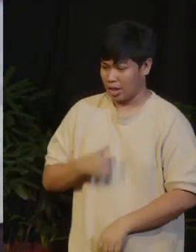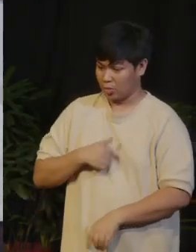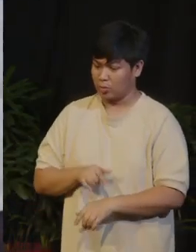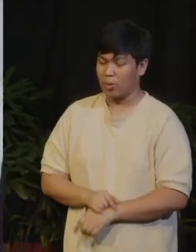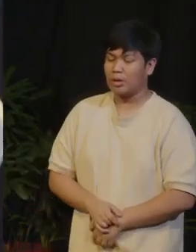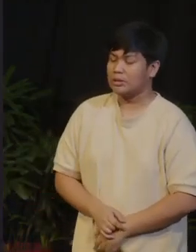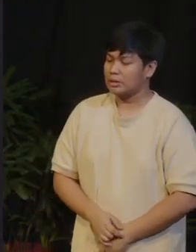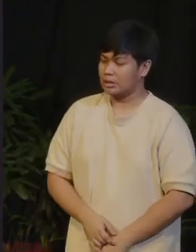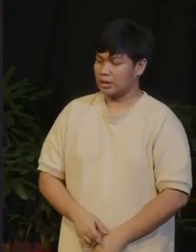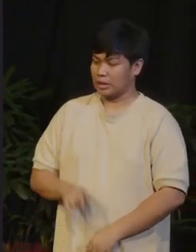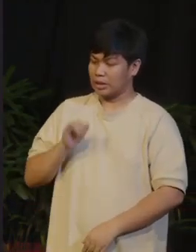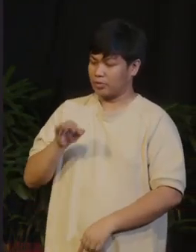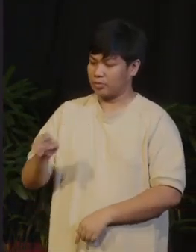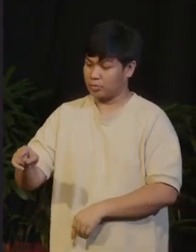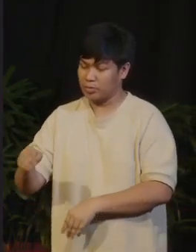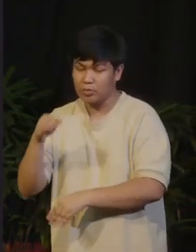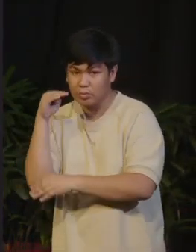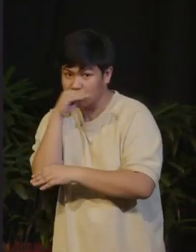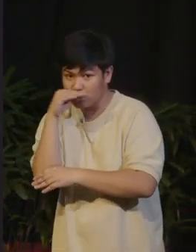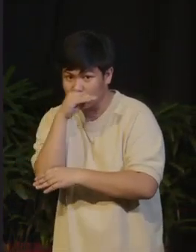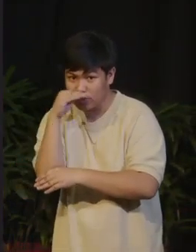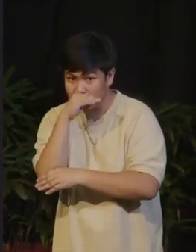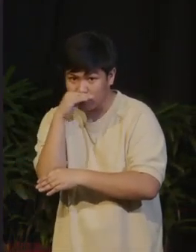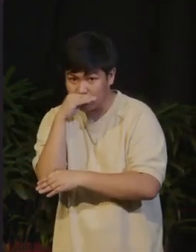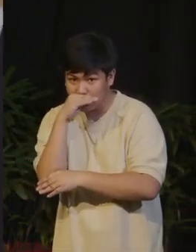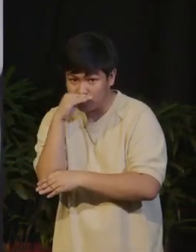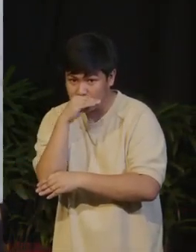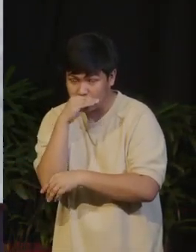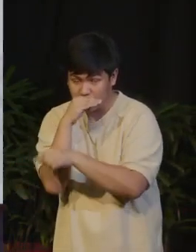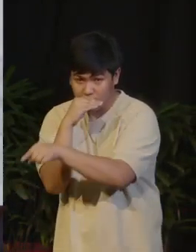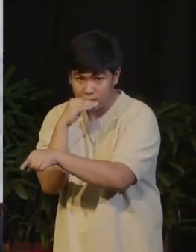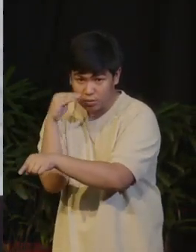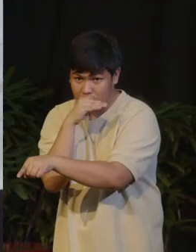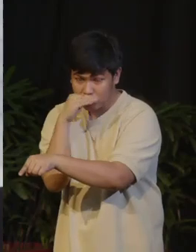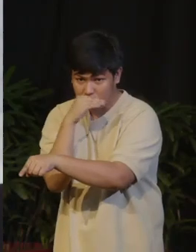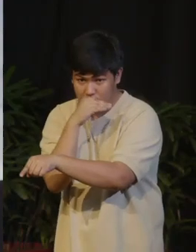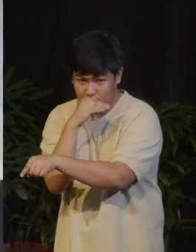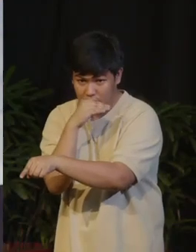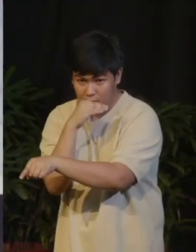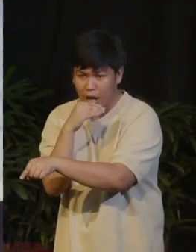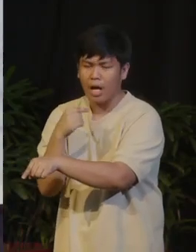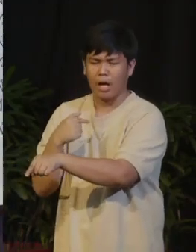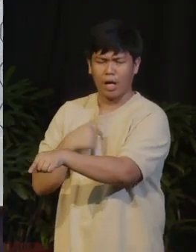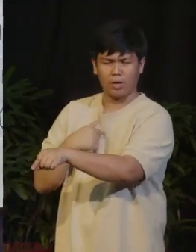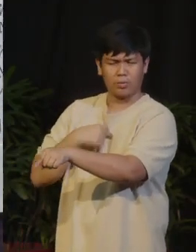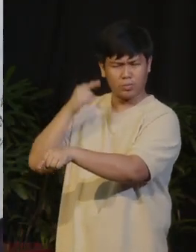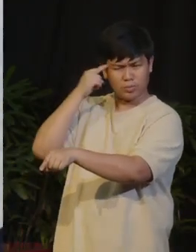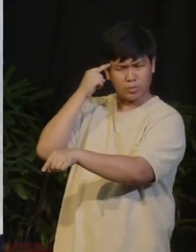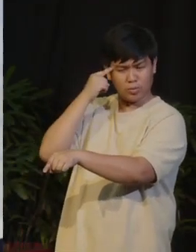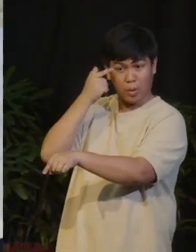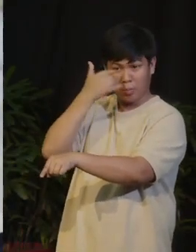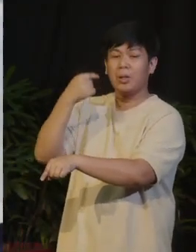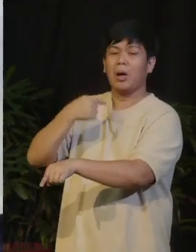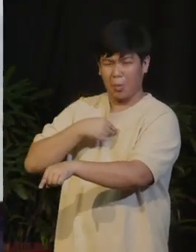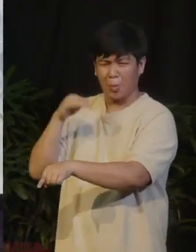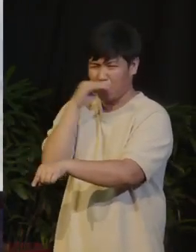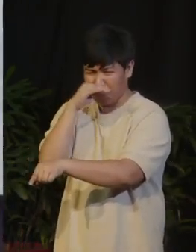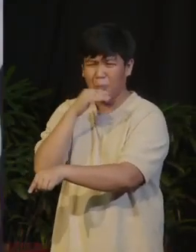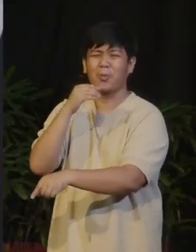Ang sinungaling, madaling makahalata ng pagsisinungaling dahil magaling